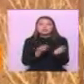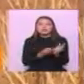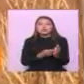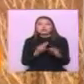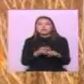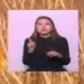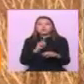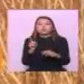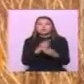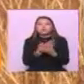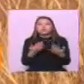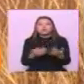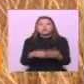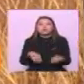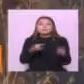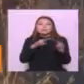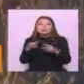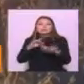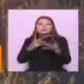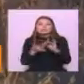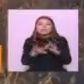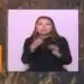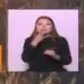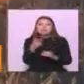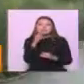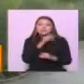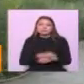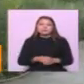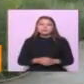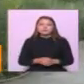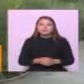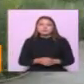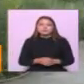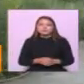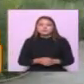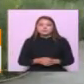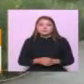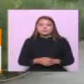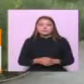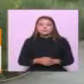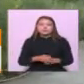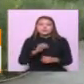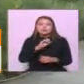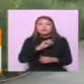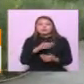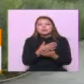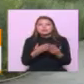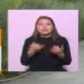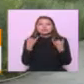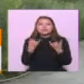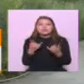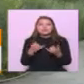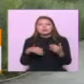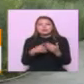результатами аэрокосмического мониторинга онлайн карт пожаров Согласно данным казгидромет сейчас на данный момент